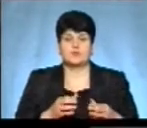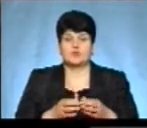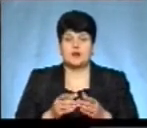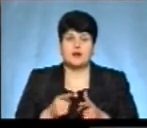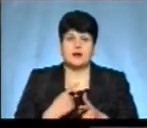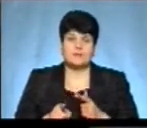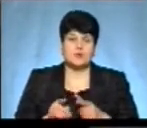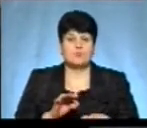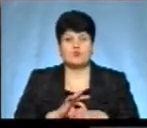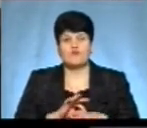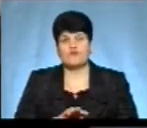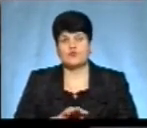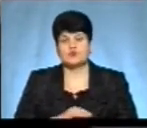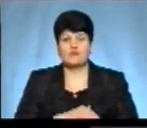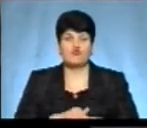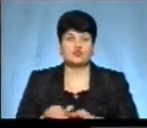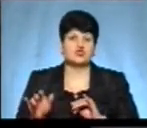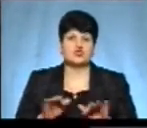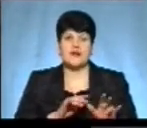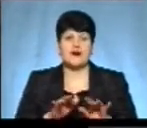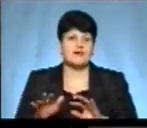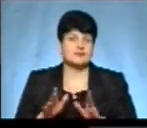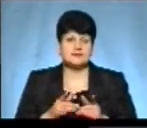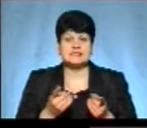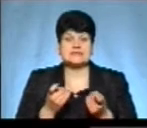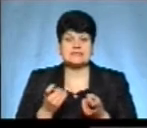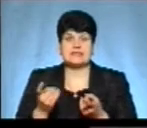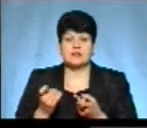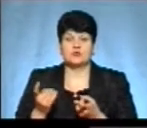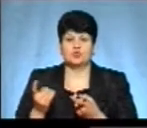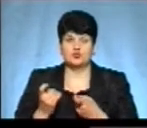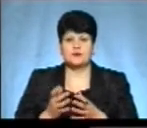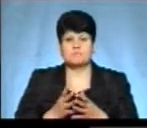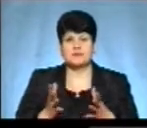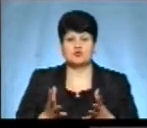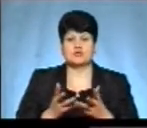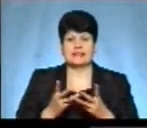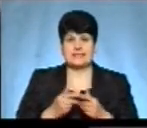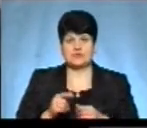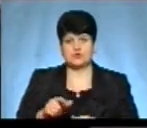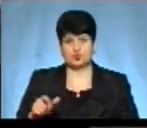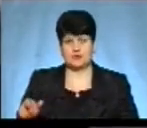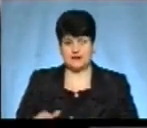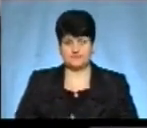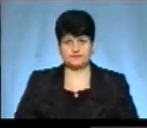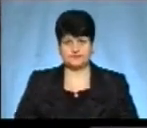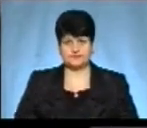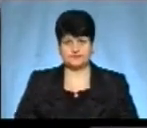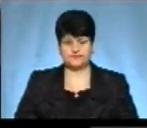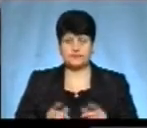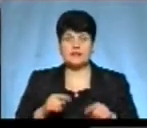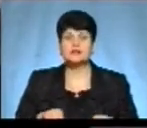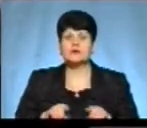проводив там вуличні акції з залученістю більшої кількості людей. Також